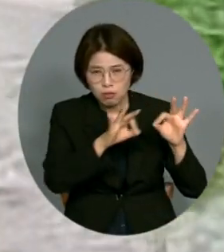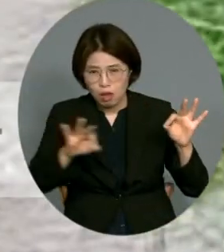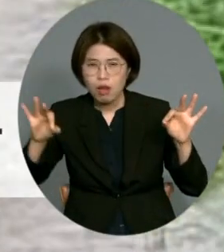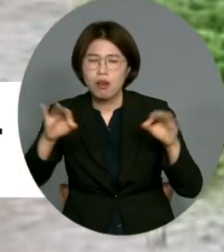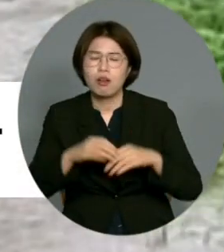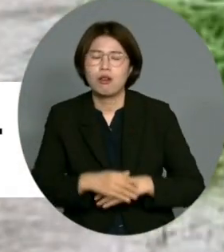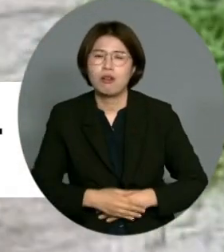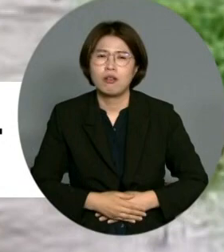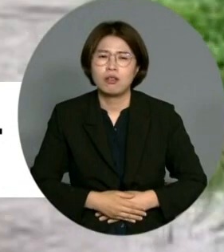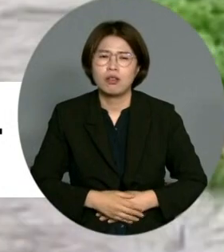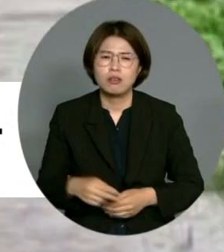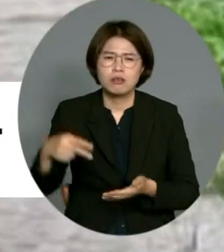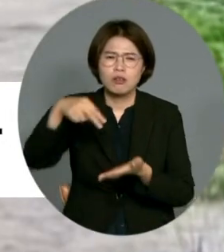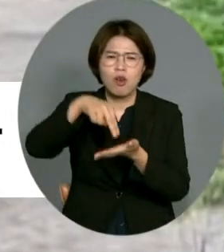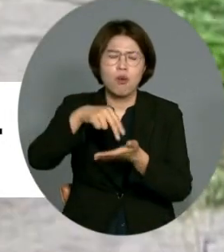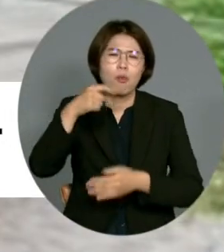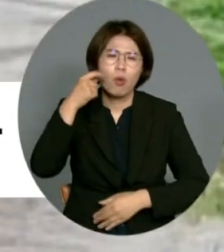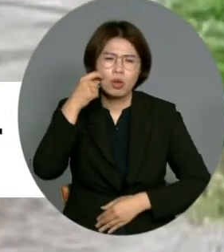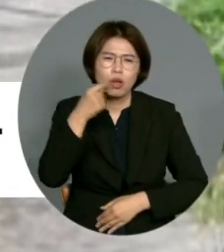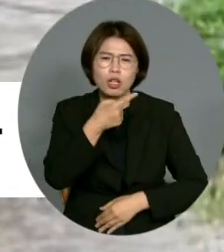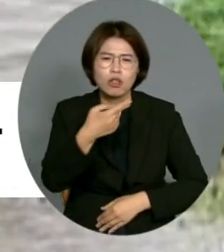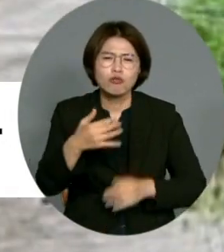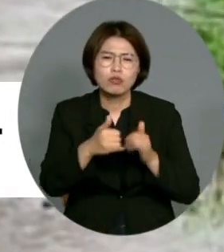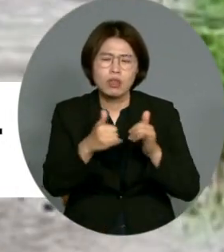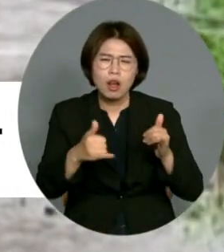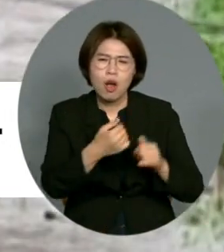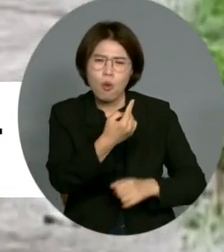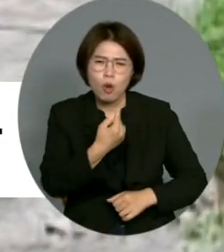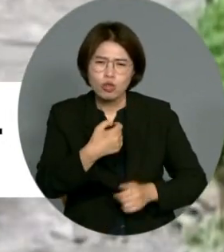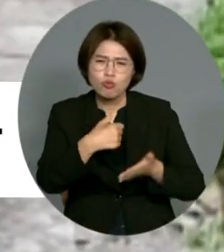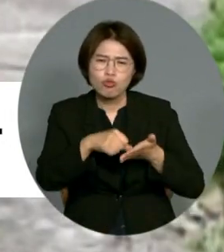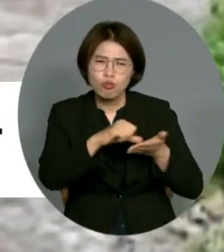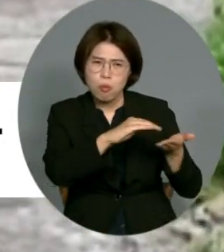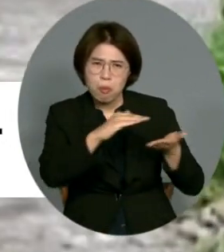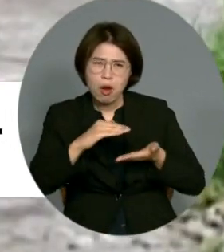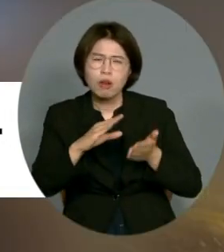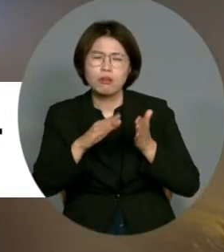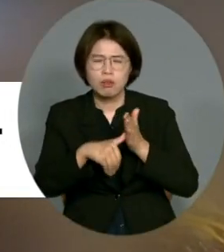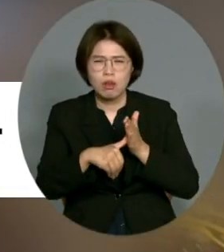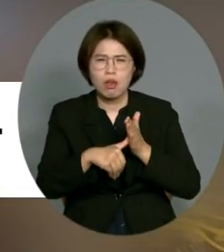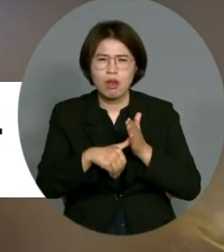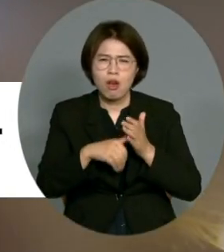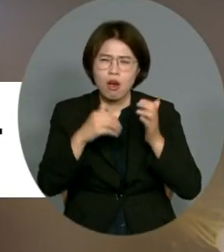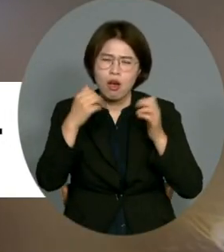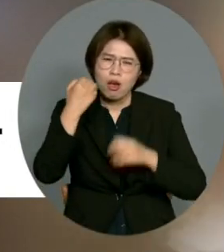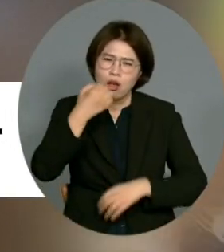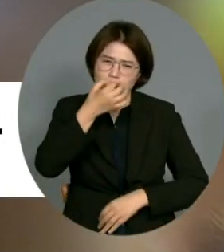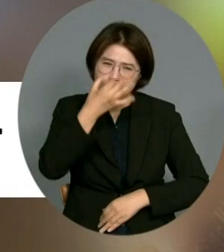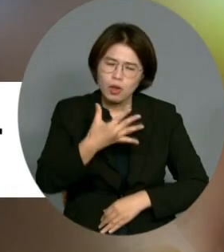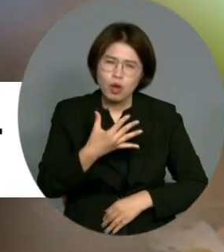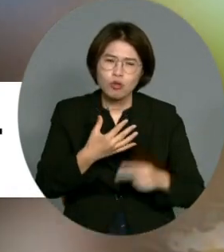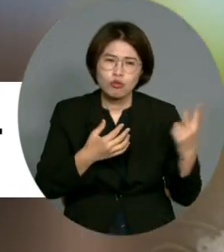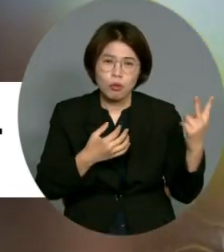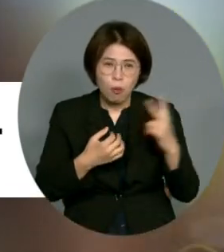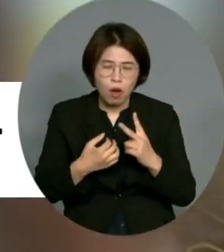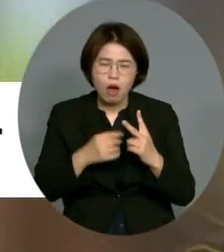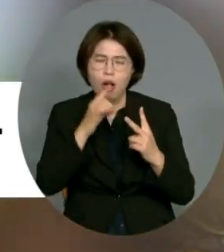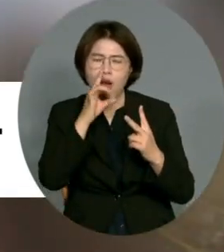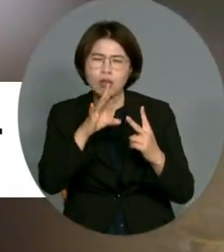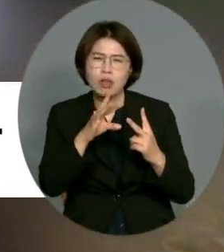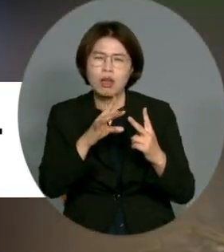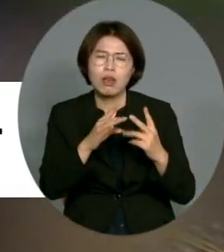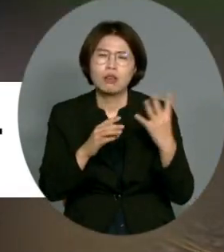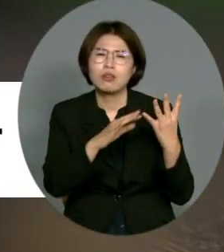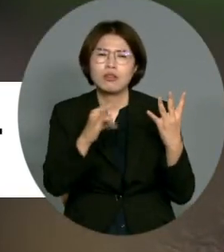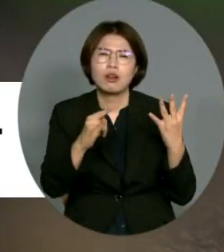못 디디고 또 소방관에서 가가지고 우리 물건 이거 해줄 때도 굉장히 애먹었어요. 막두 사람이 왔다 안 돼가지고 네